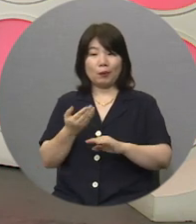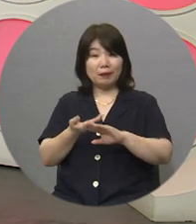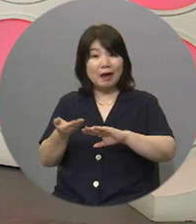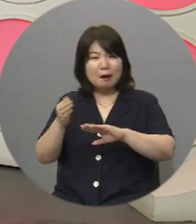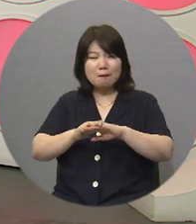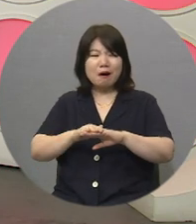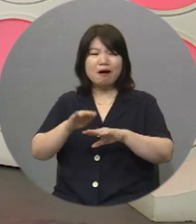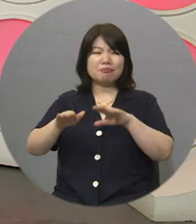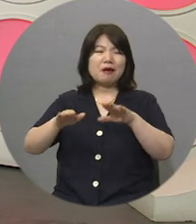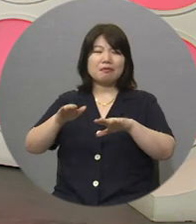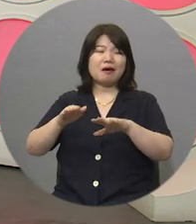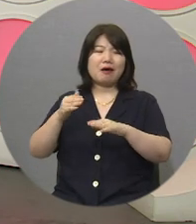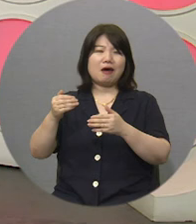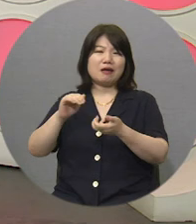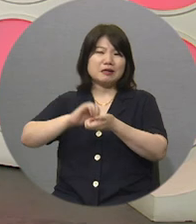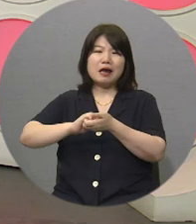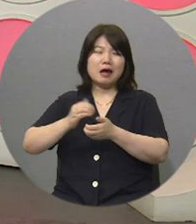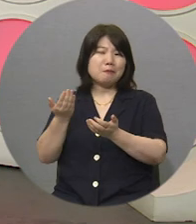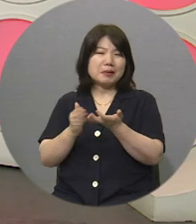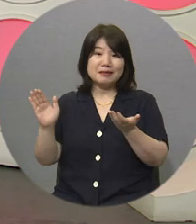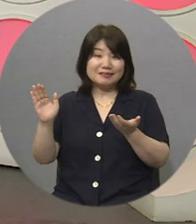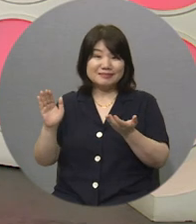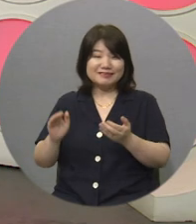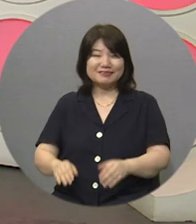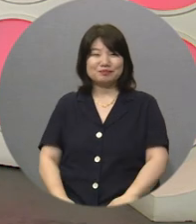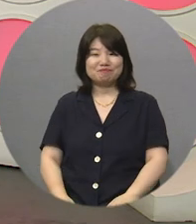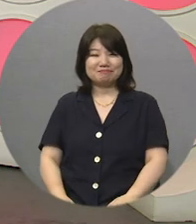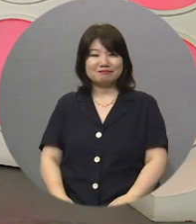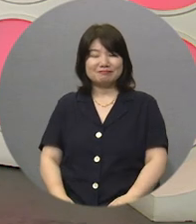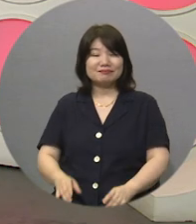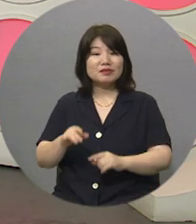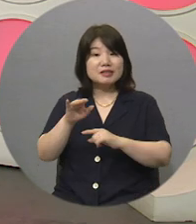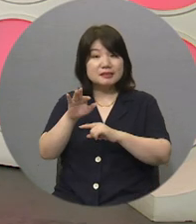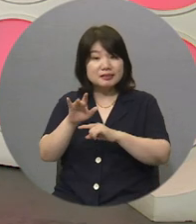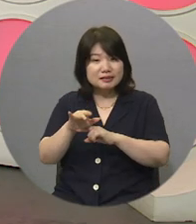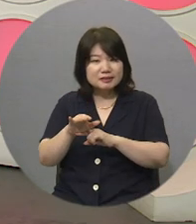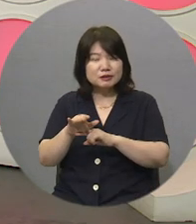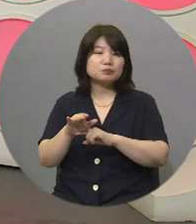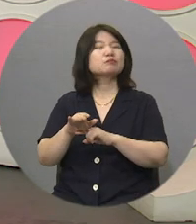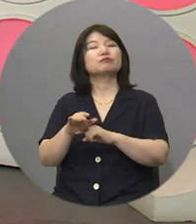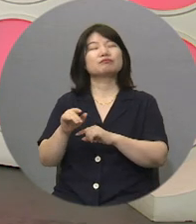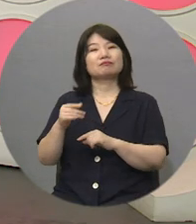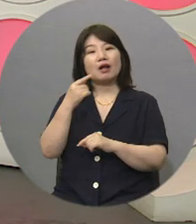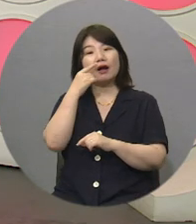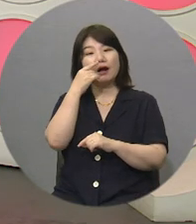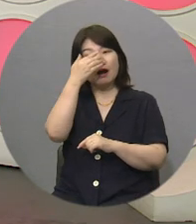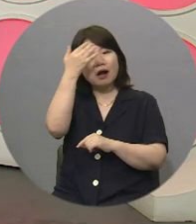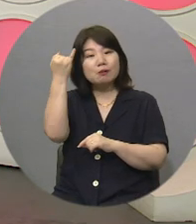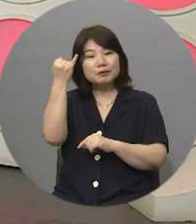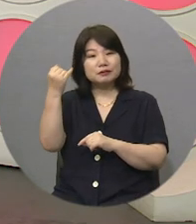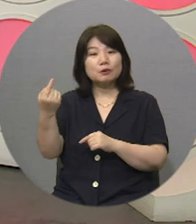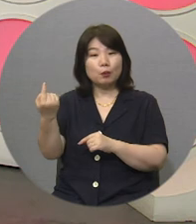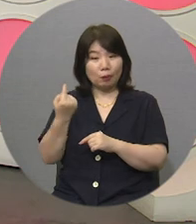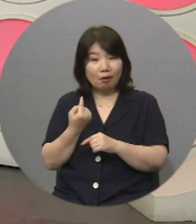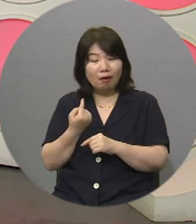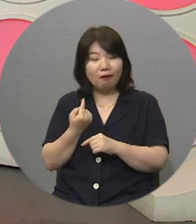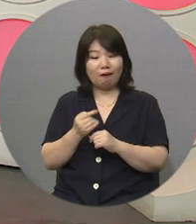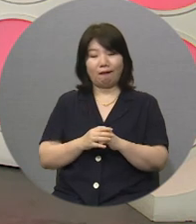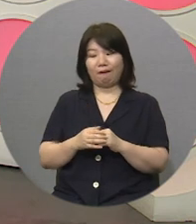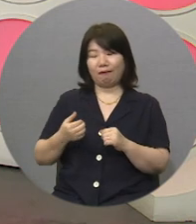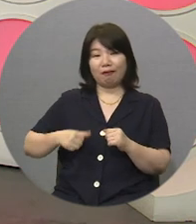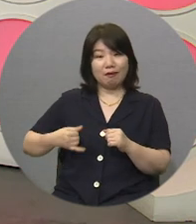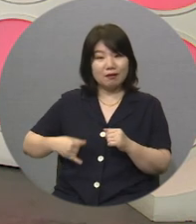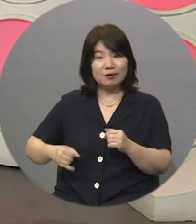양말. 짝짝이 양말. 시골에 사는 할머니가 올라오셔서 모처럼 내자매와